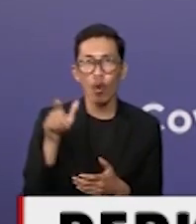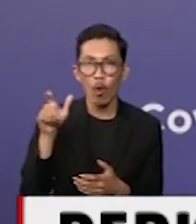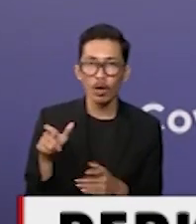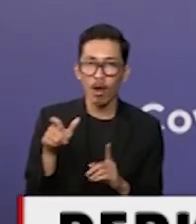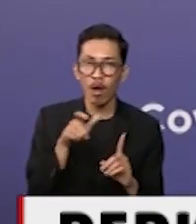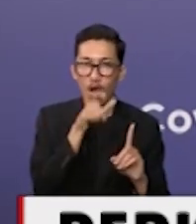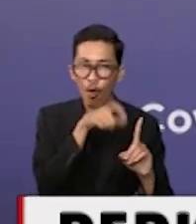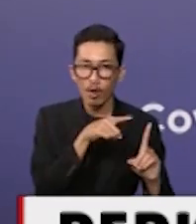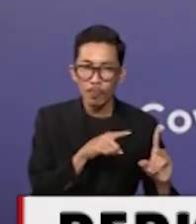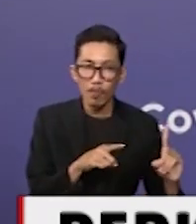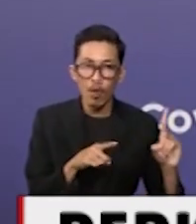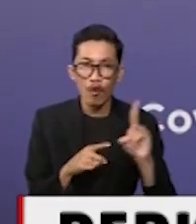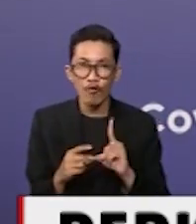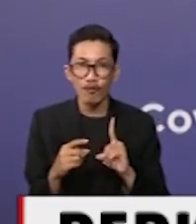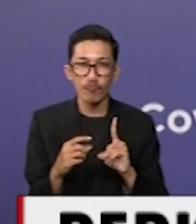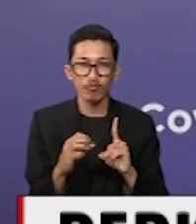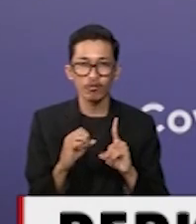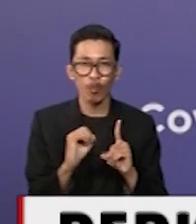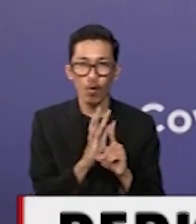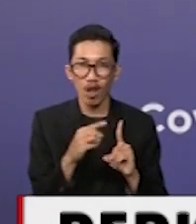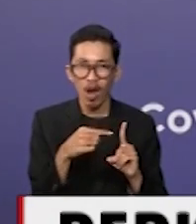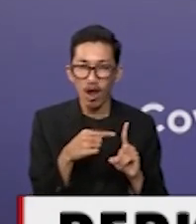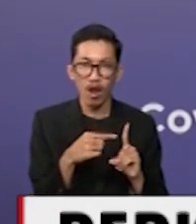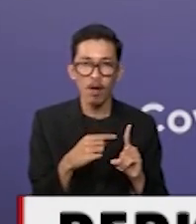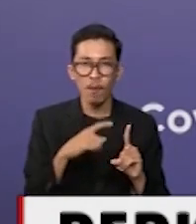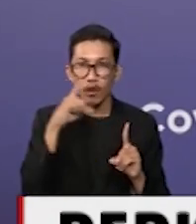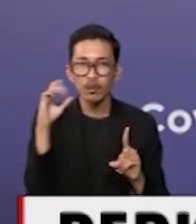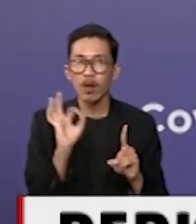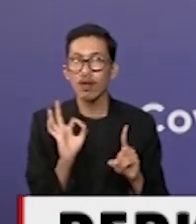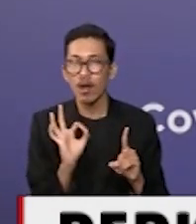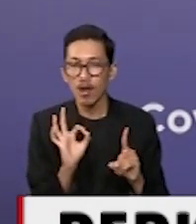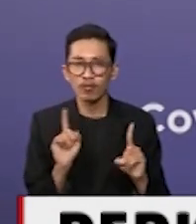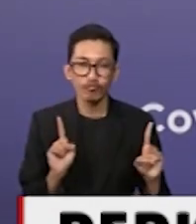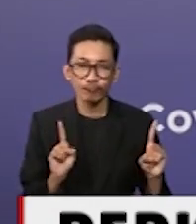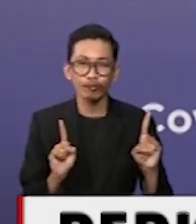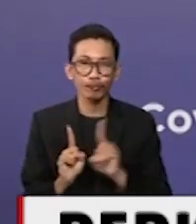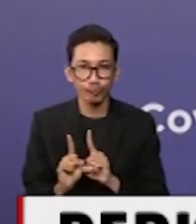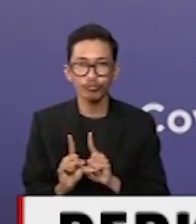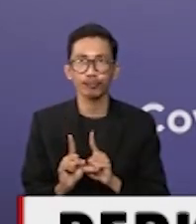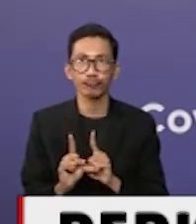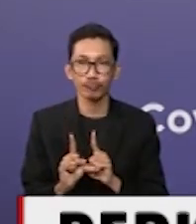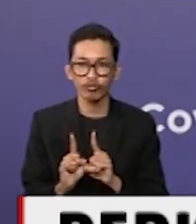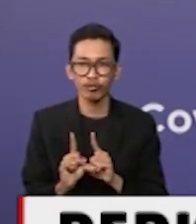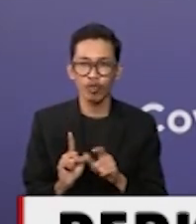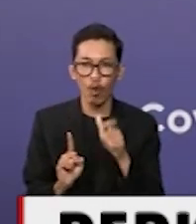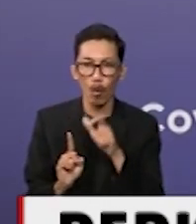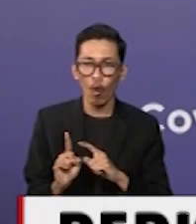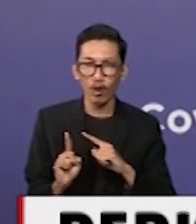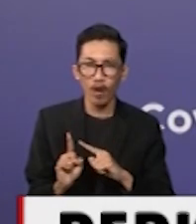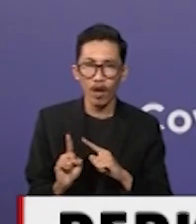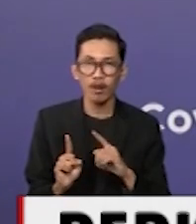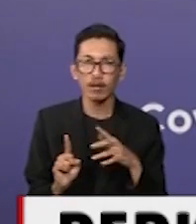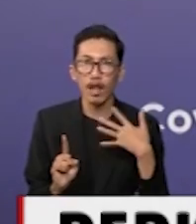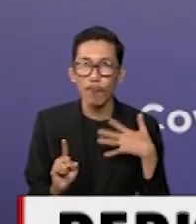virus tidak menggunakan masker, melaksanakan kontak dekat dengan orang yang